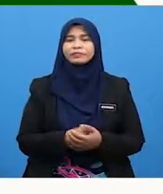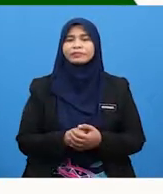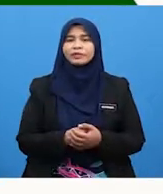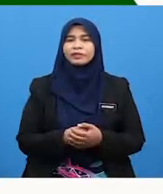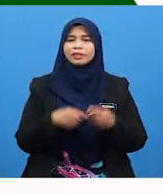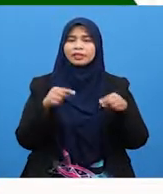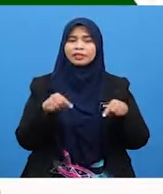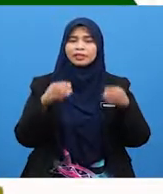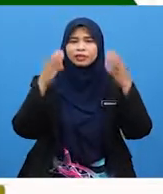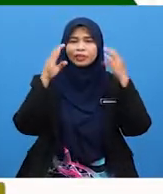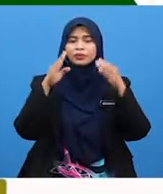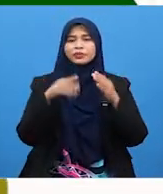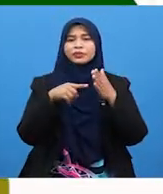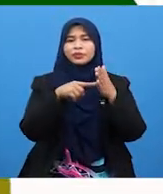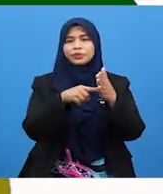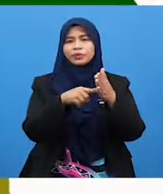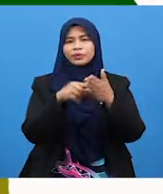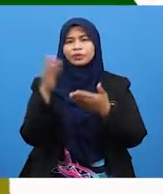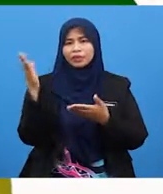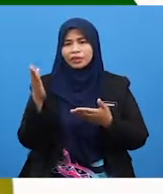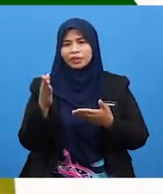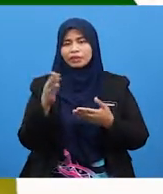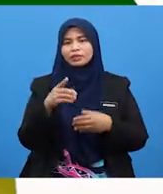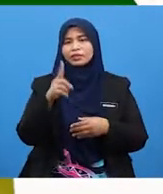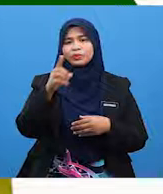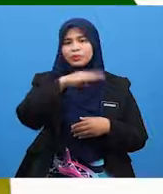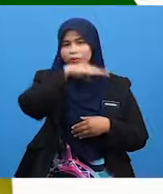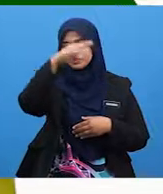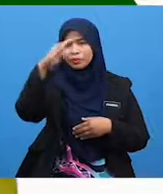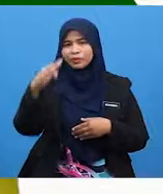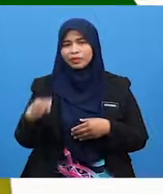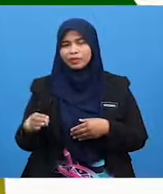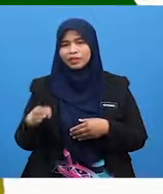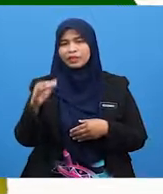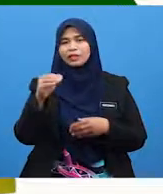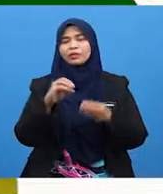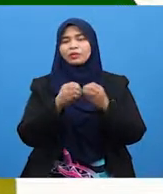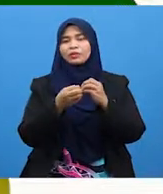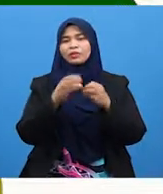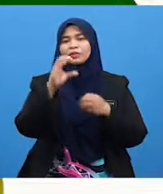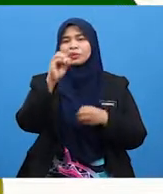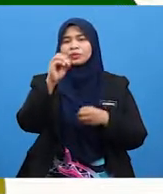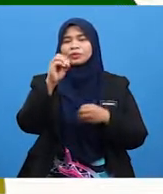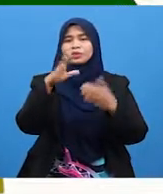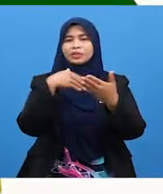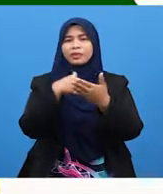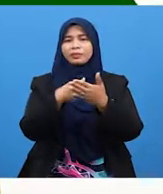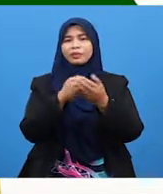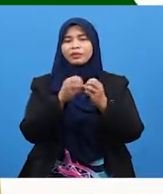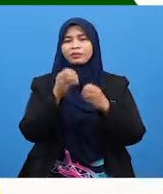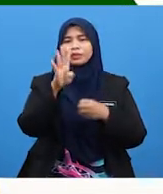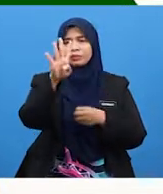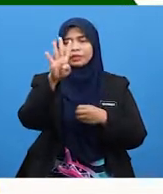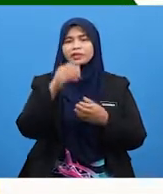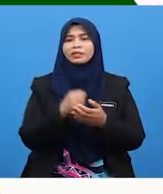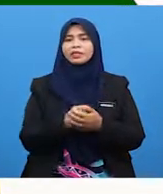Di sini, cikgu paparkan sebuah bukit yang mana angka sifar hingga angka 4